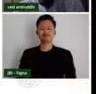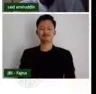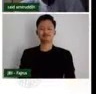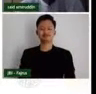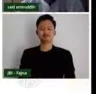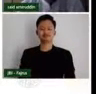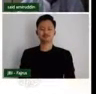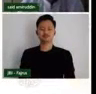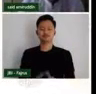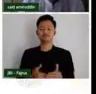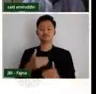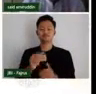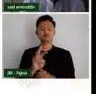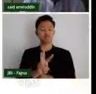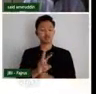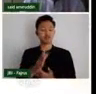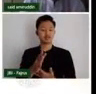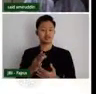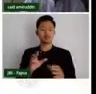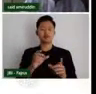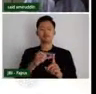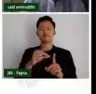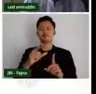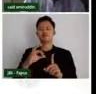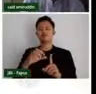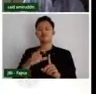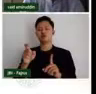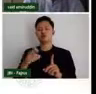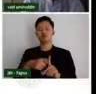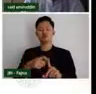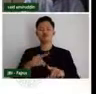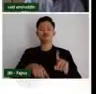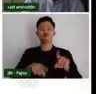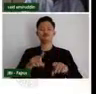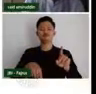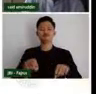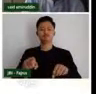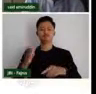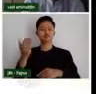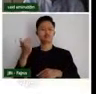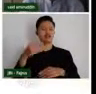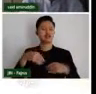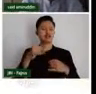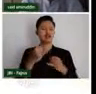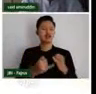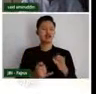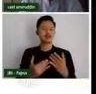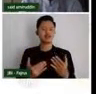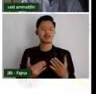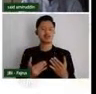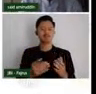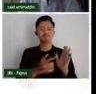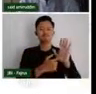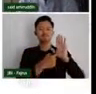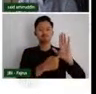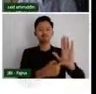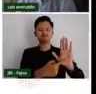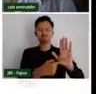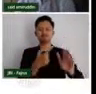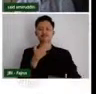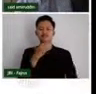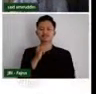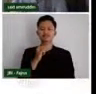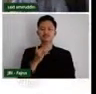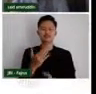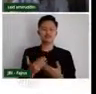kemudian yang ketiga ada diferensiasi produk. Produk seperti tadi kita sampaikan bahwa hasil akhir dan cara mereka demonstrasikan itu tidak hanya